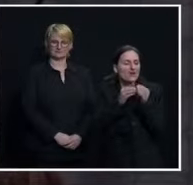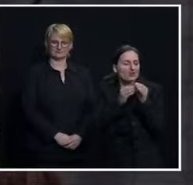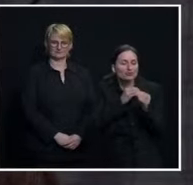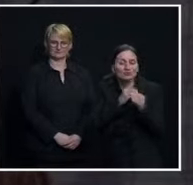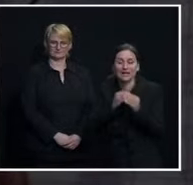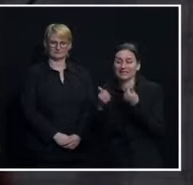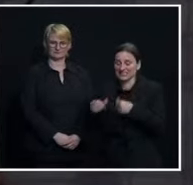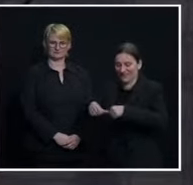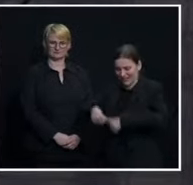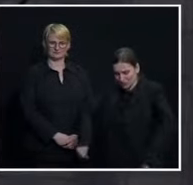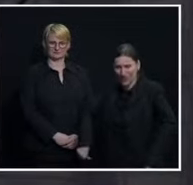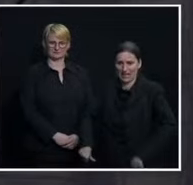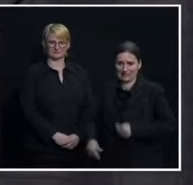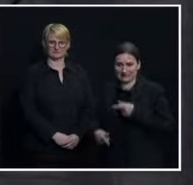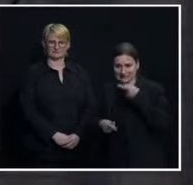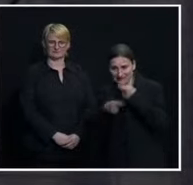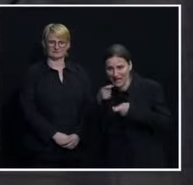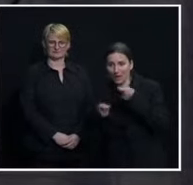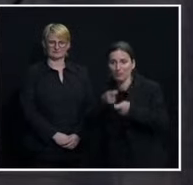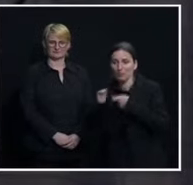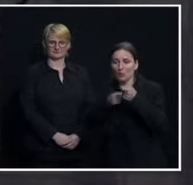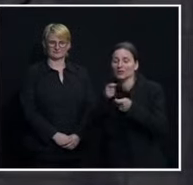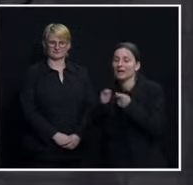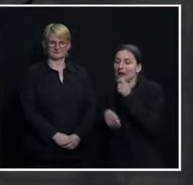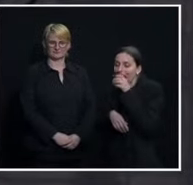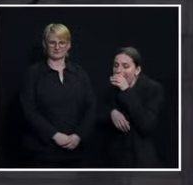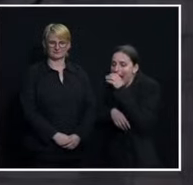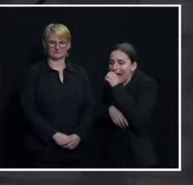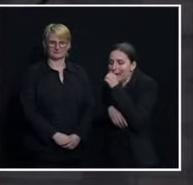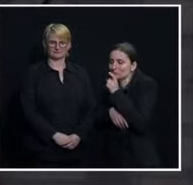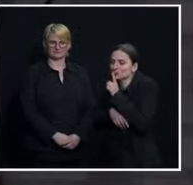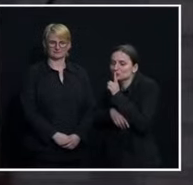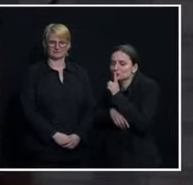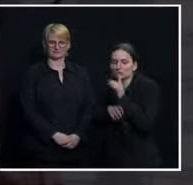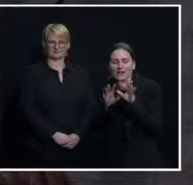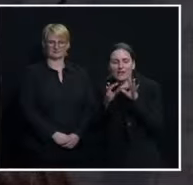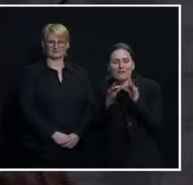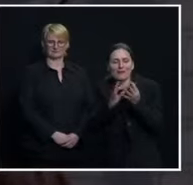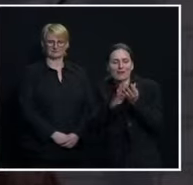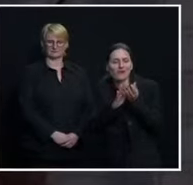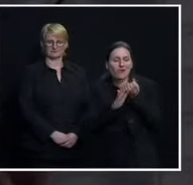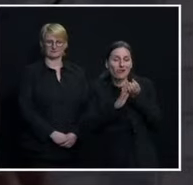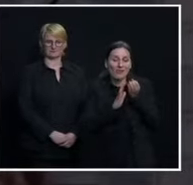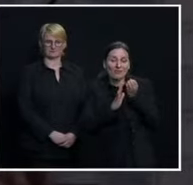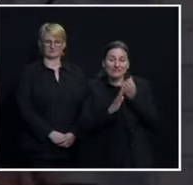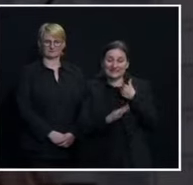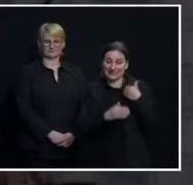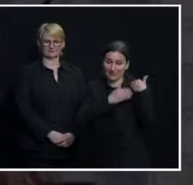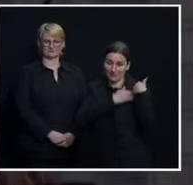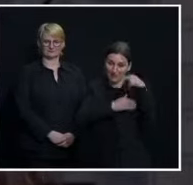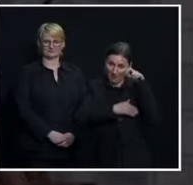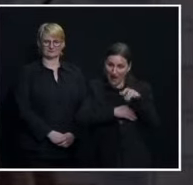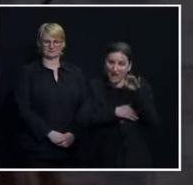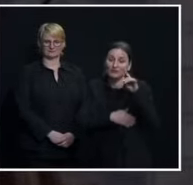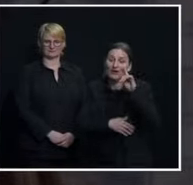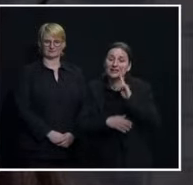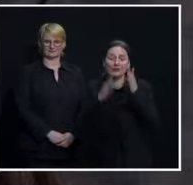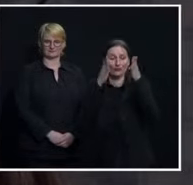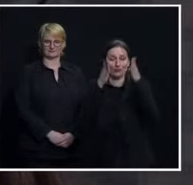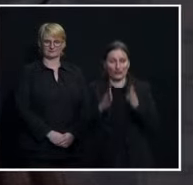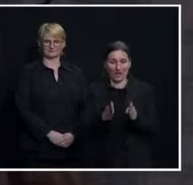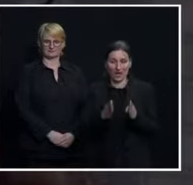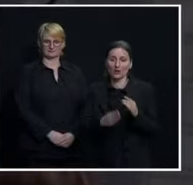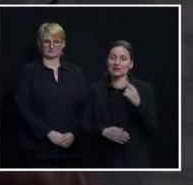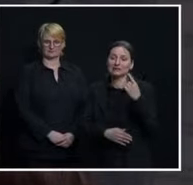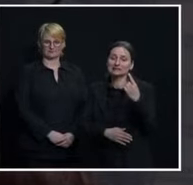wurden ermordet, wurden ganz still, heimlich und leise aus ihren Familien entfernt. Die Frau, für die ich heute Patin stehen darf, die ist